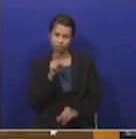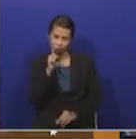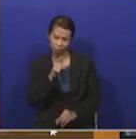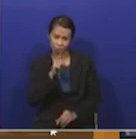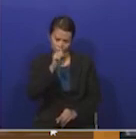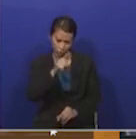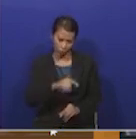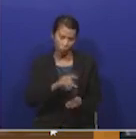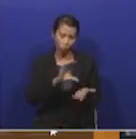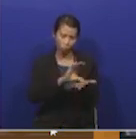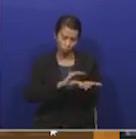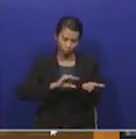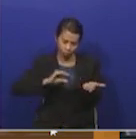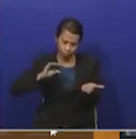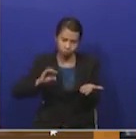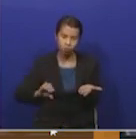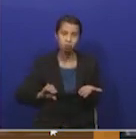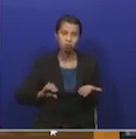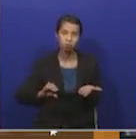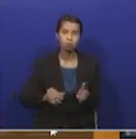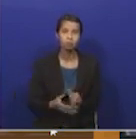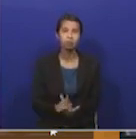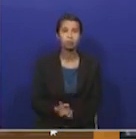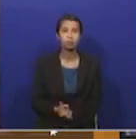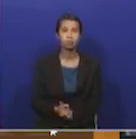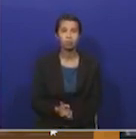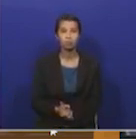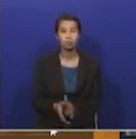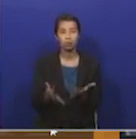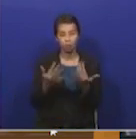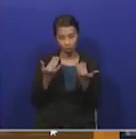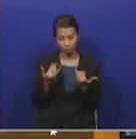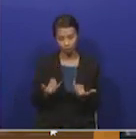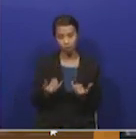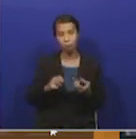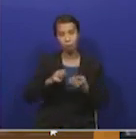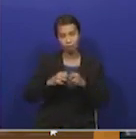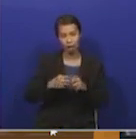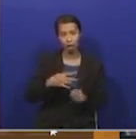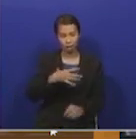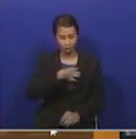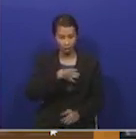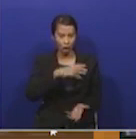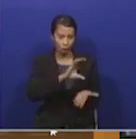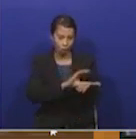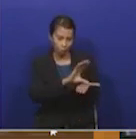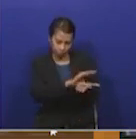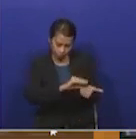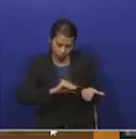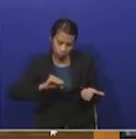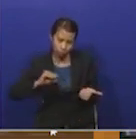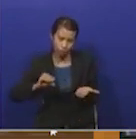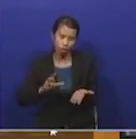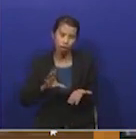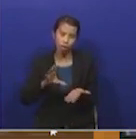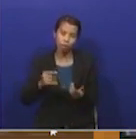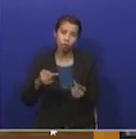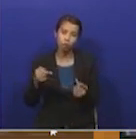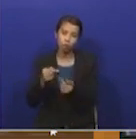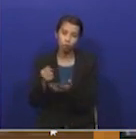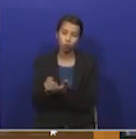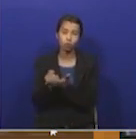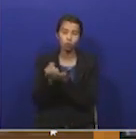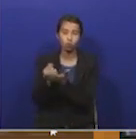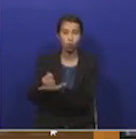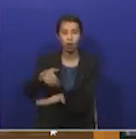ถูกตัดแม้แต่ในเวลาปกติและยิ่งเวลานี้ที่เราต้องการงบประมาณเพื่อมารวบรวมมาเป็นงบ